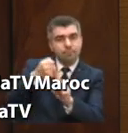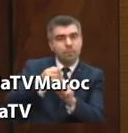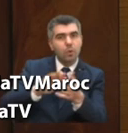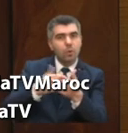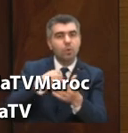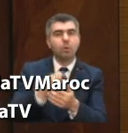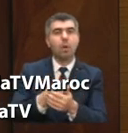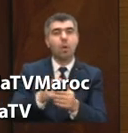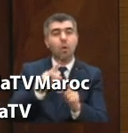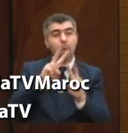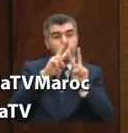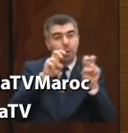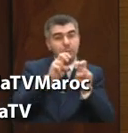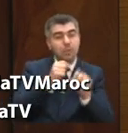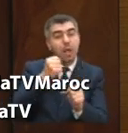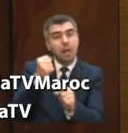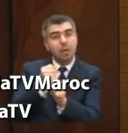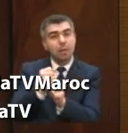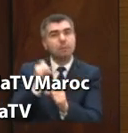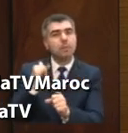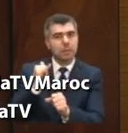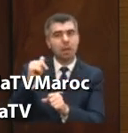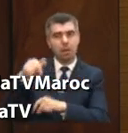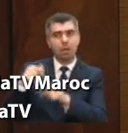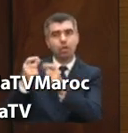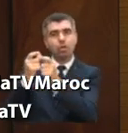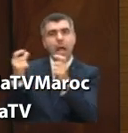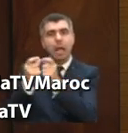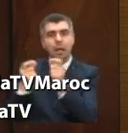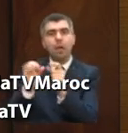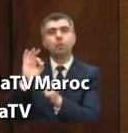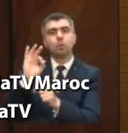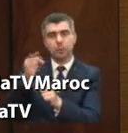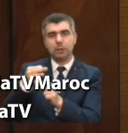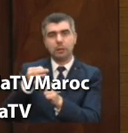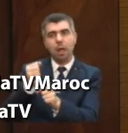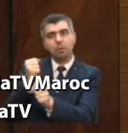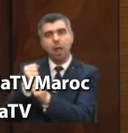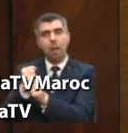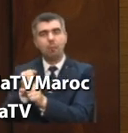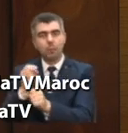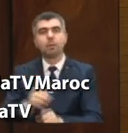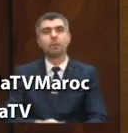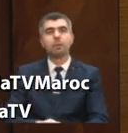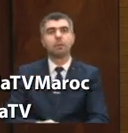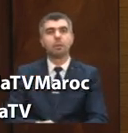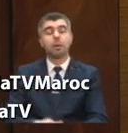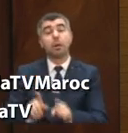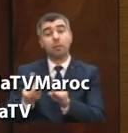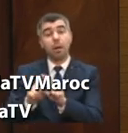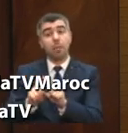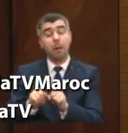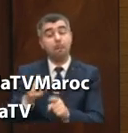الشغل على ضمان استمرار نشاط المقاولات والحفاظ على مناصب الشغل مع مراعاة الشروط